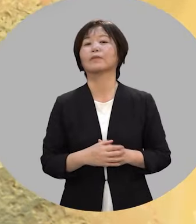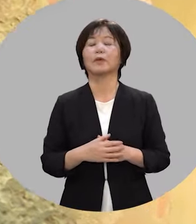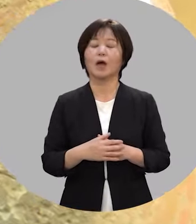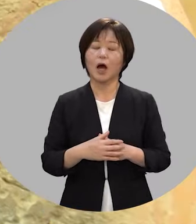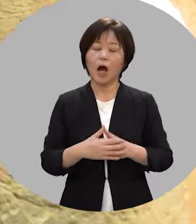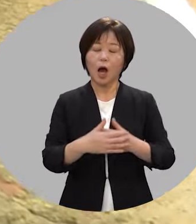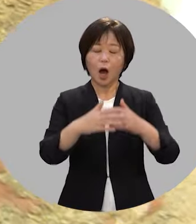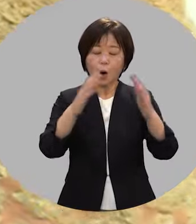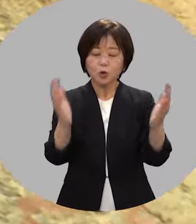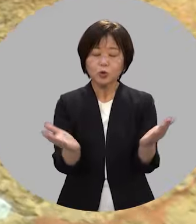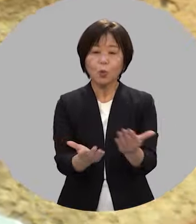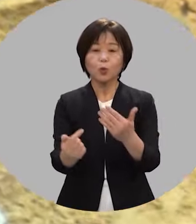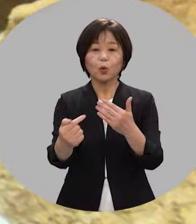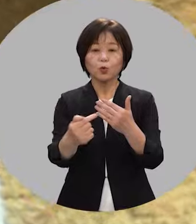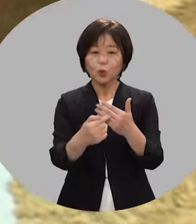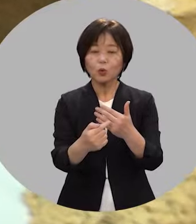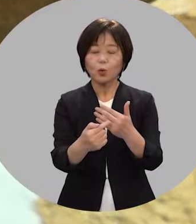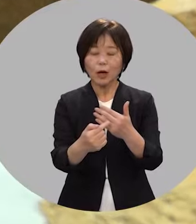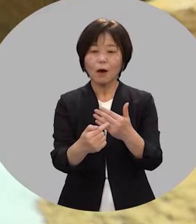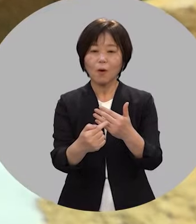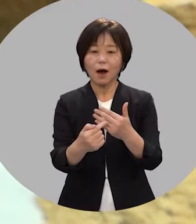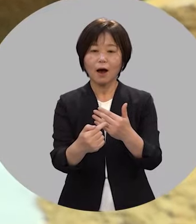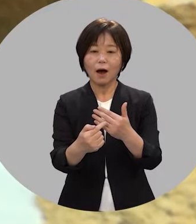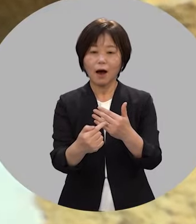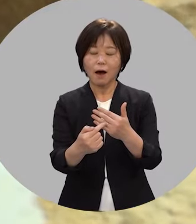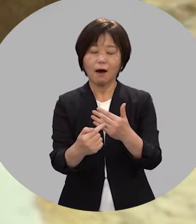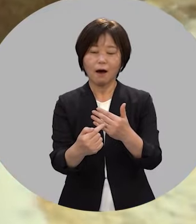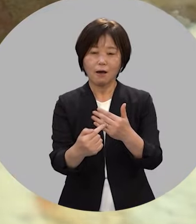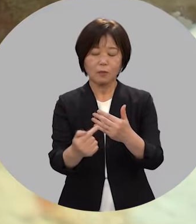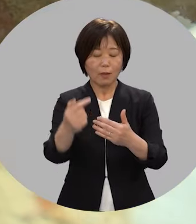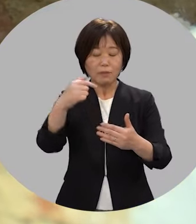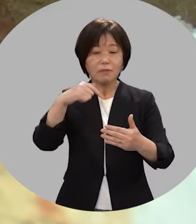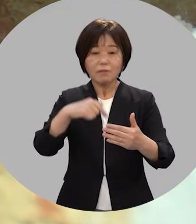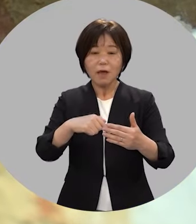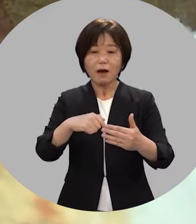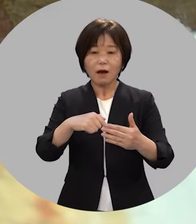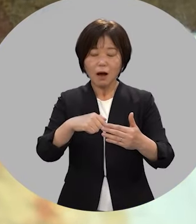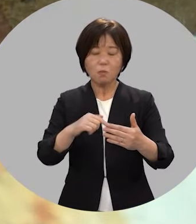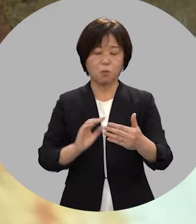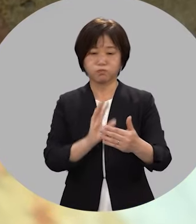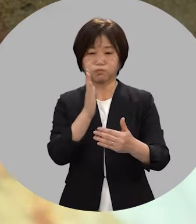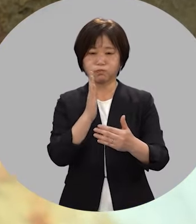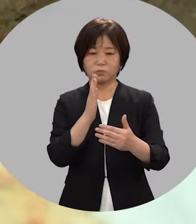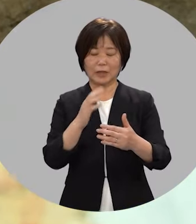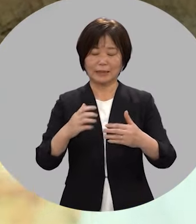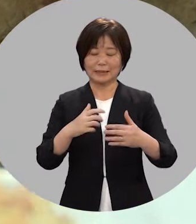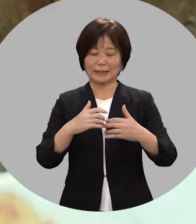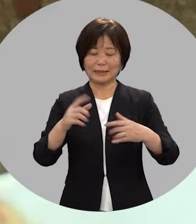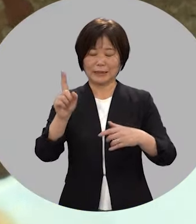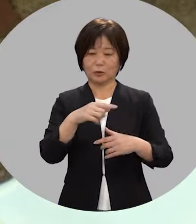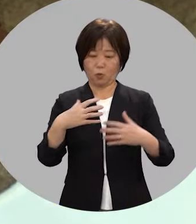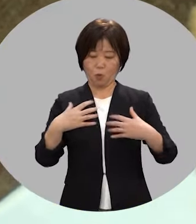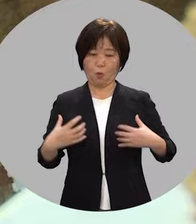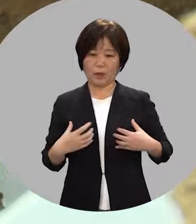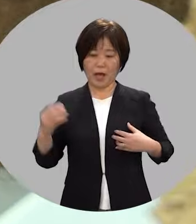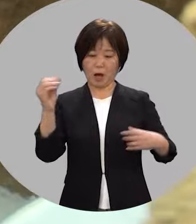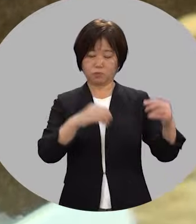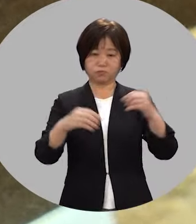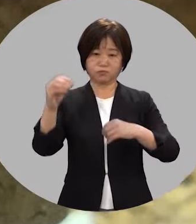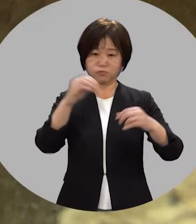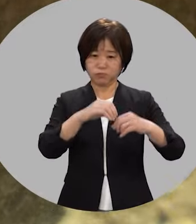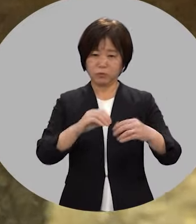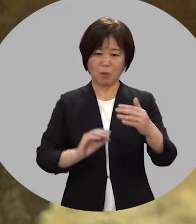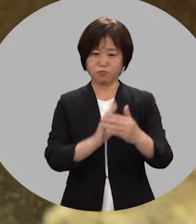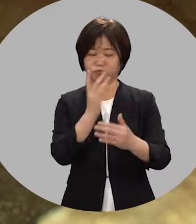に注目すべきは外側だけでなく内側にも火に当てられた形跡があること。通常仕様